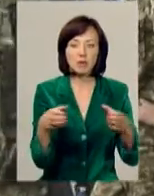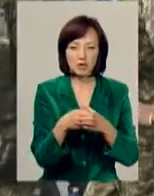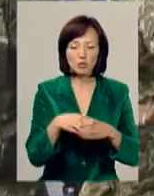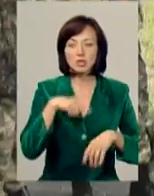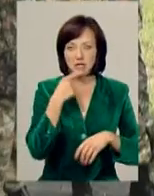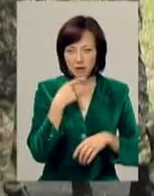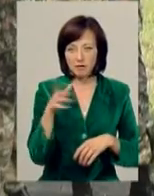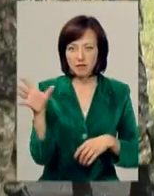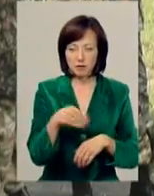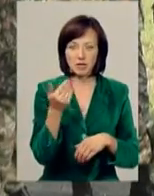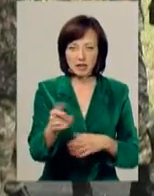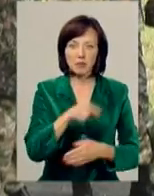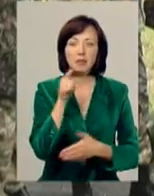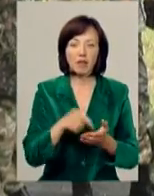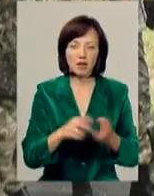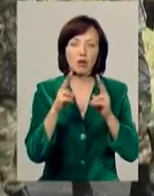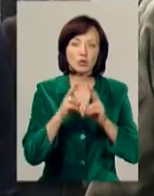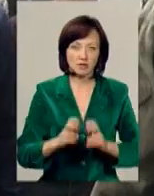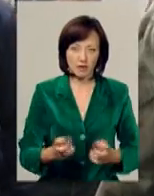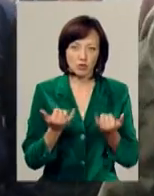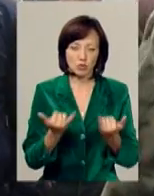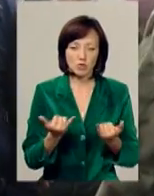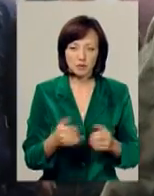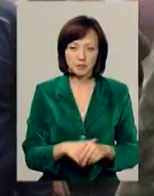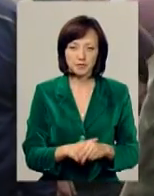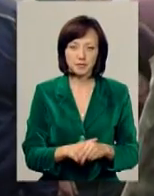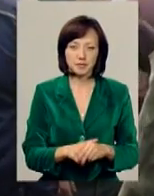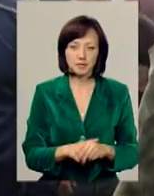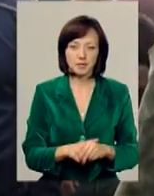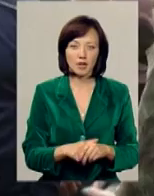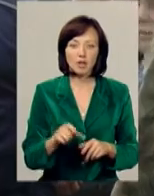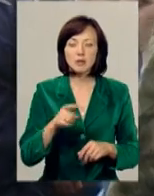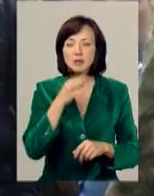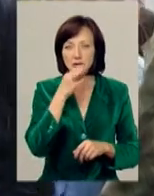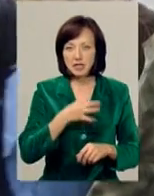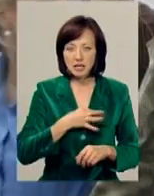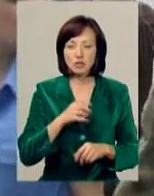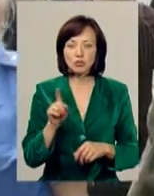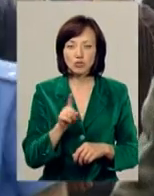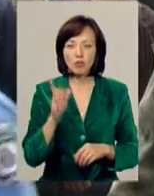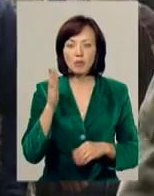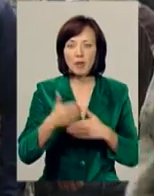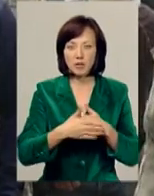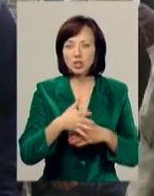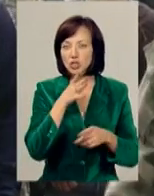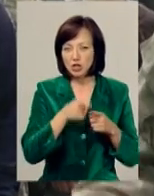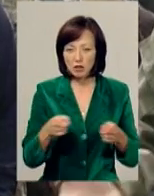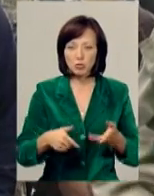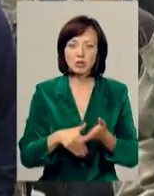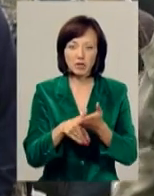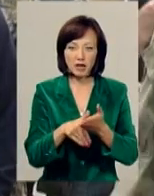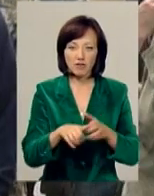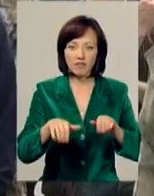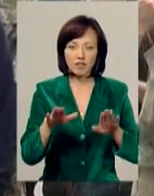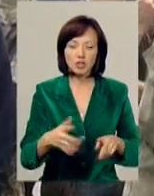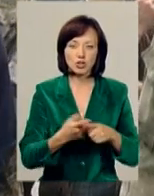запевнив присутніх що їхнє питання вже розв'язується що вам сказали у гштабі так мені сказали що вони в найближчій час посприяють